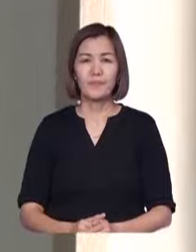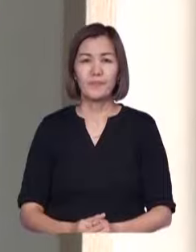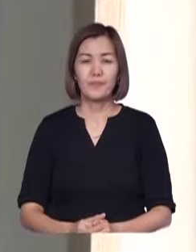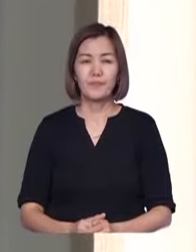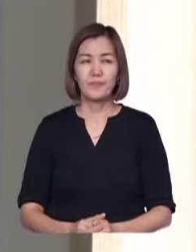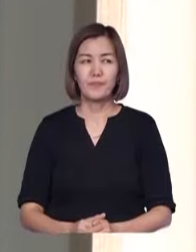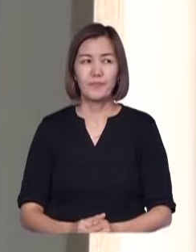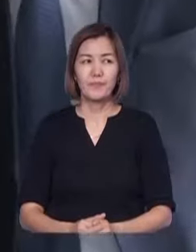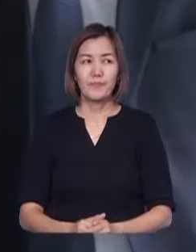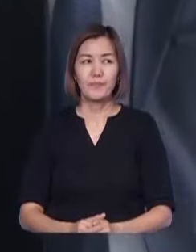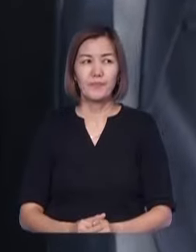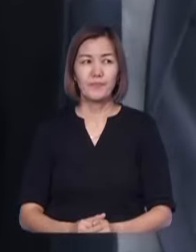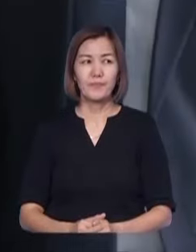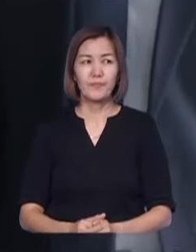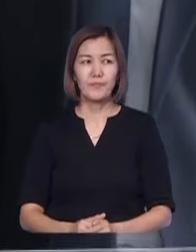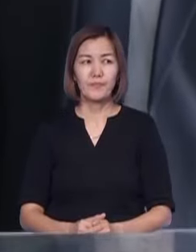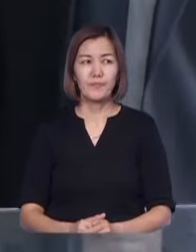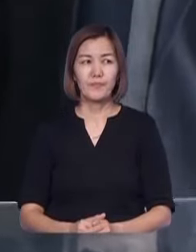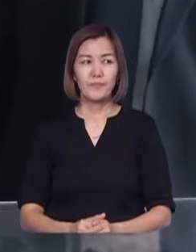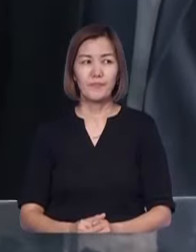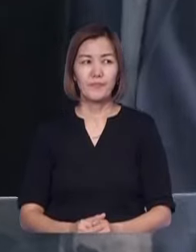сказать. Бірақ бұл өтті.